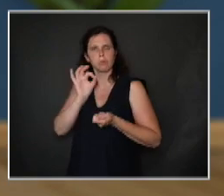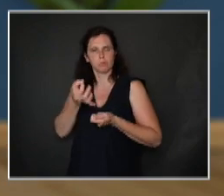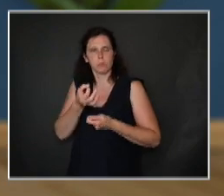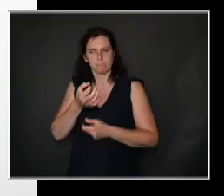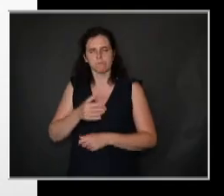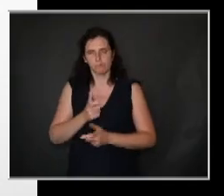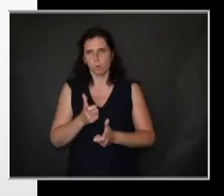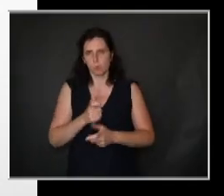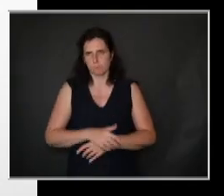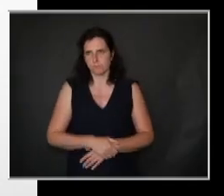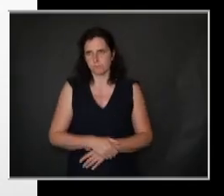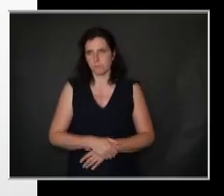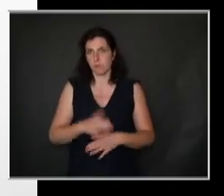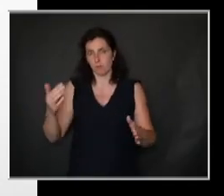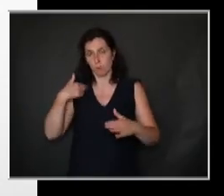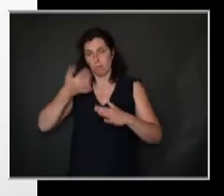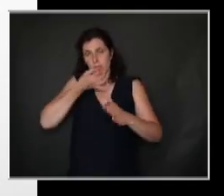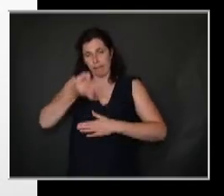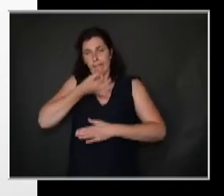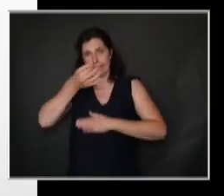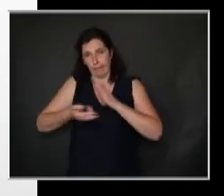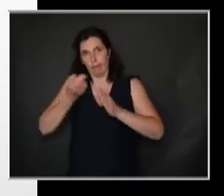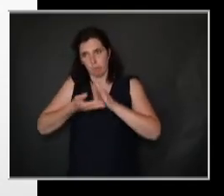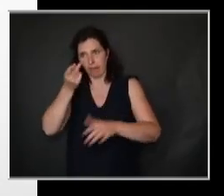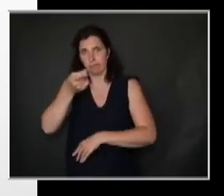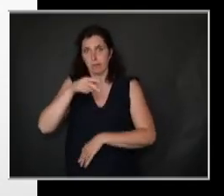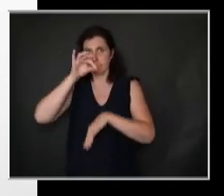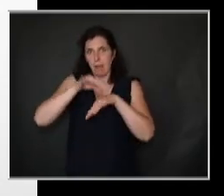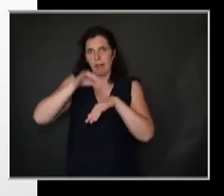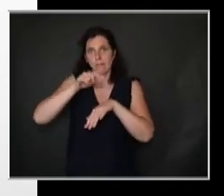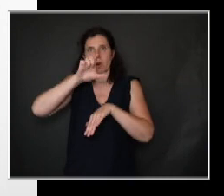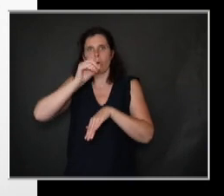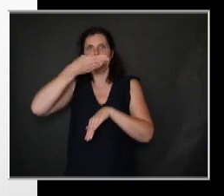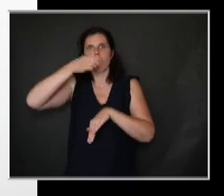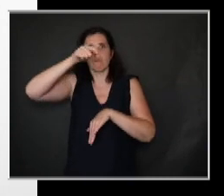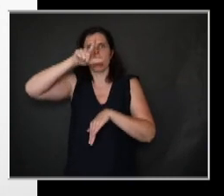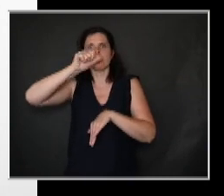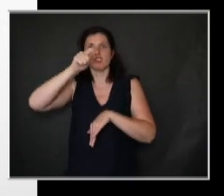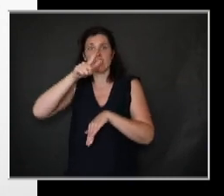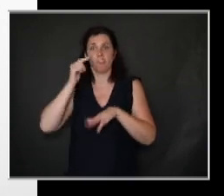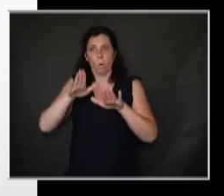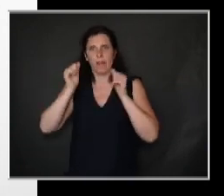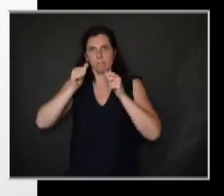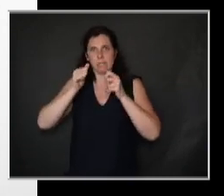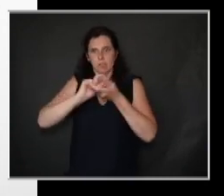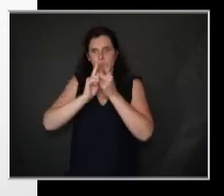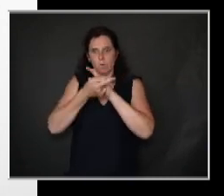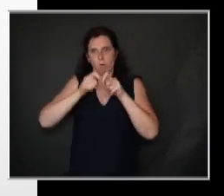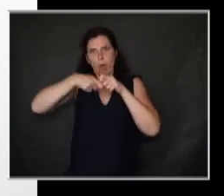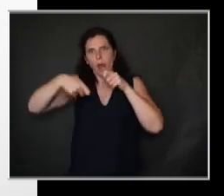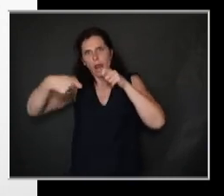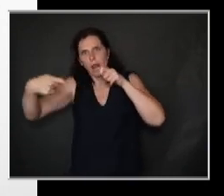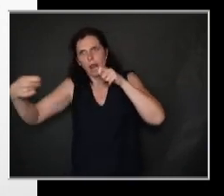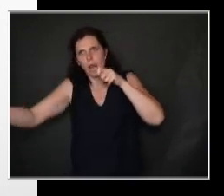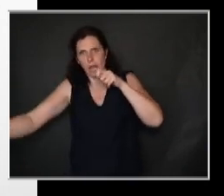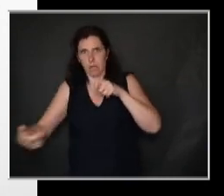Alors donc, comme je le disais et comme je l'ai répété, dans la lombalgie, la hantise, c'est le passage à la chronicité. Alors là, c'est une catastrophe.